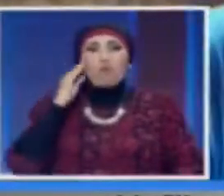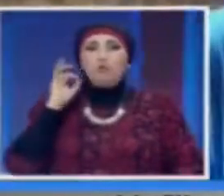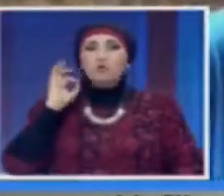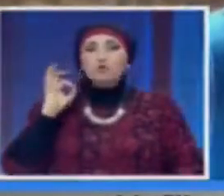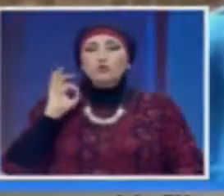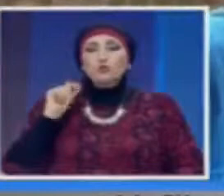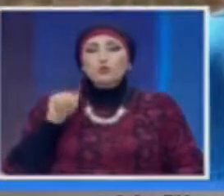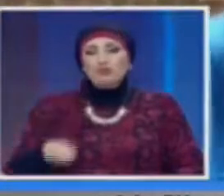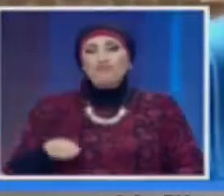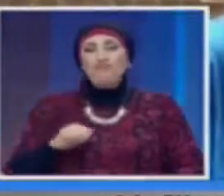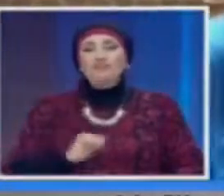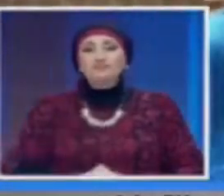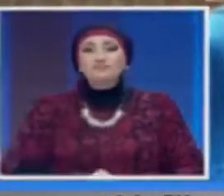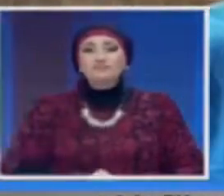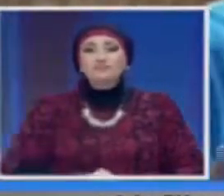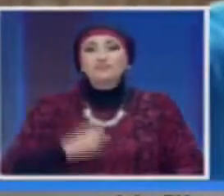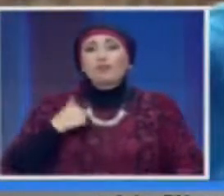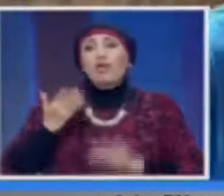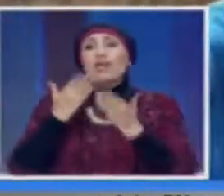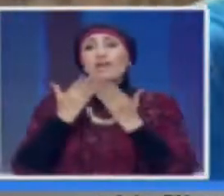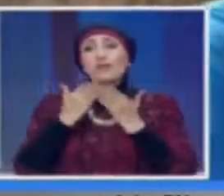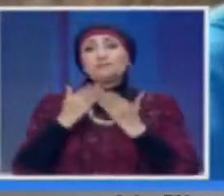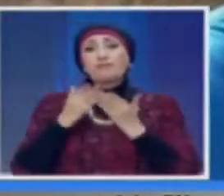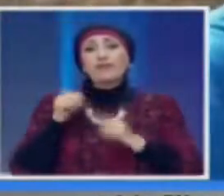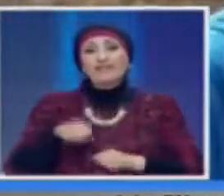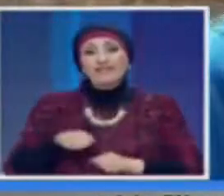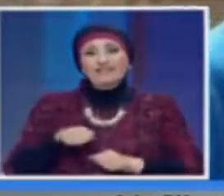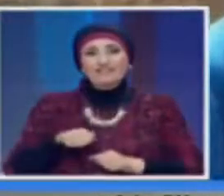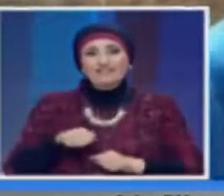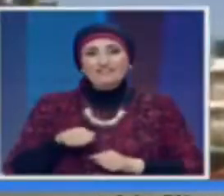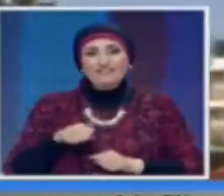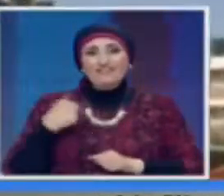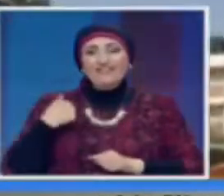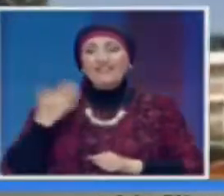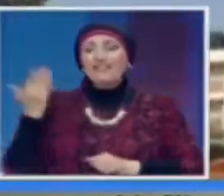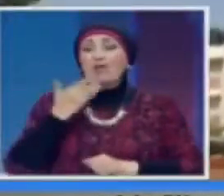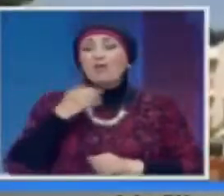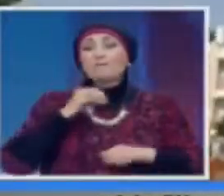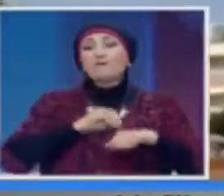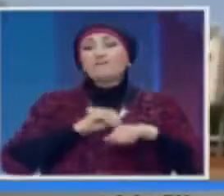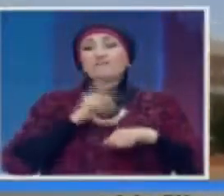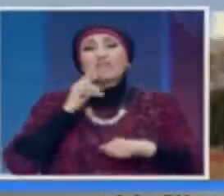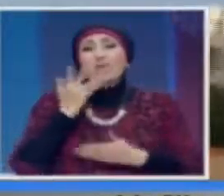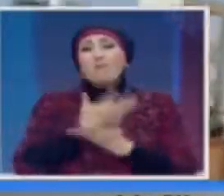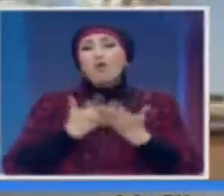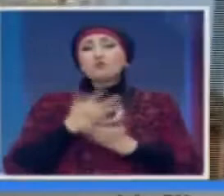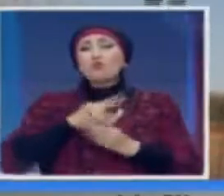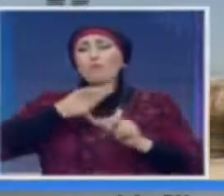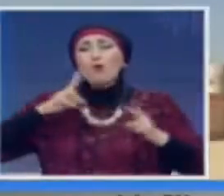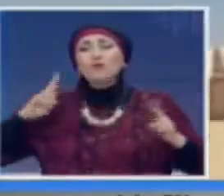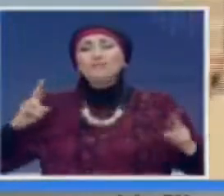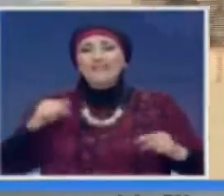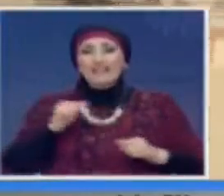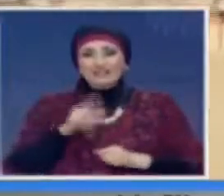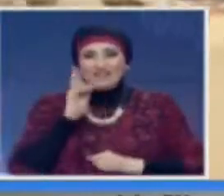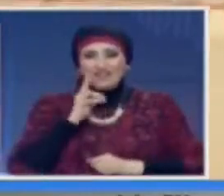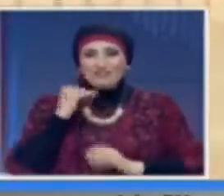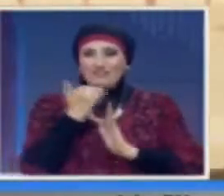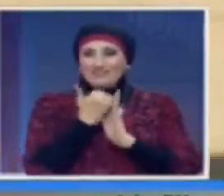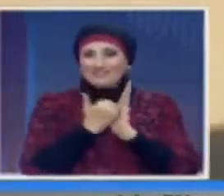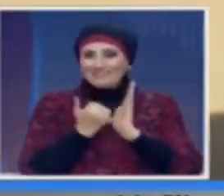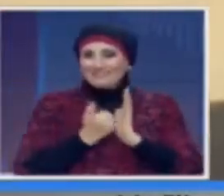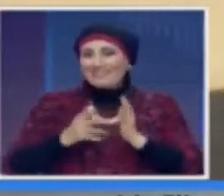محترم، مركز جميل جدا، واتمنى منكم ان احنا يحصل لنا مركز زيهم. مشروعات متعدده تضرب مظله لتنميه